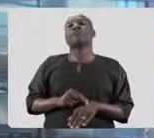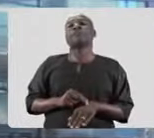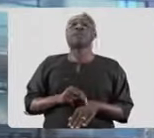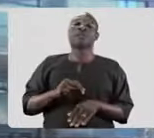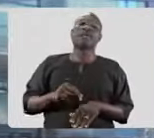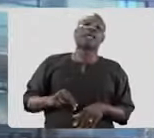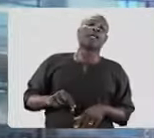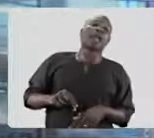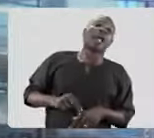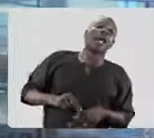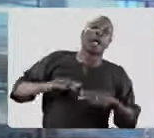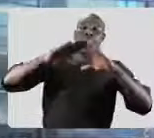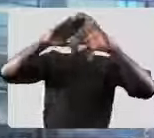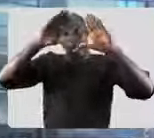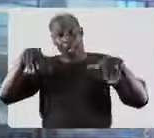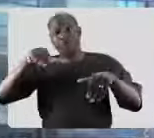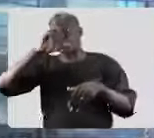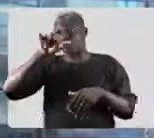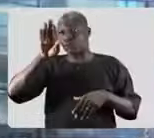Na Jubilee House, mamwache o.